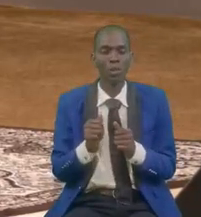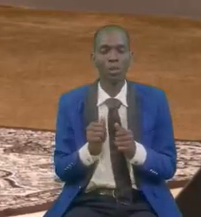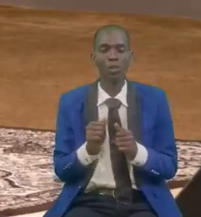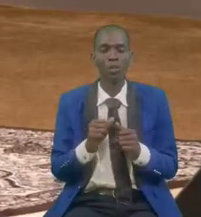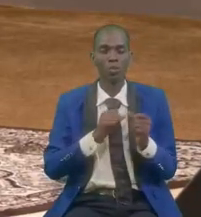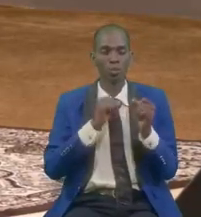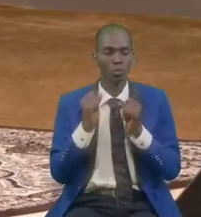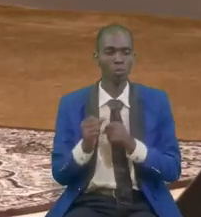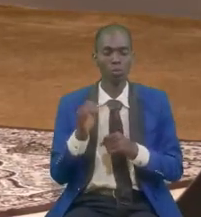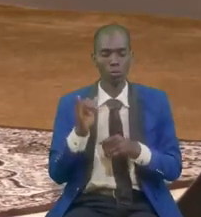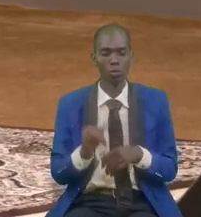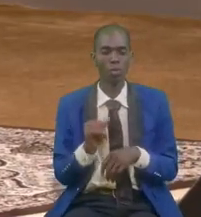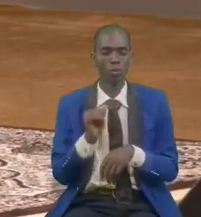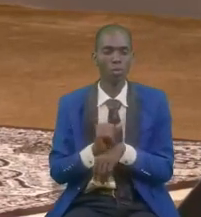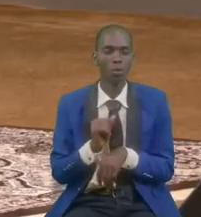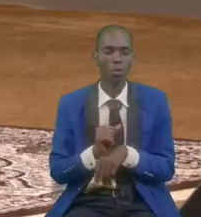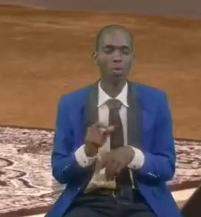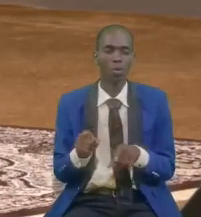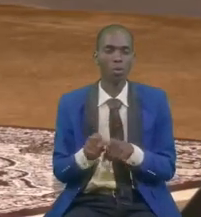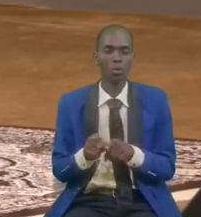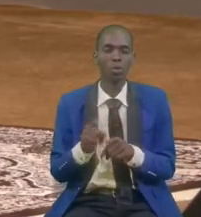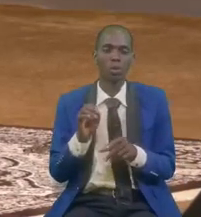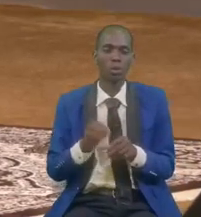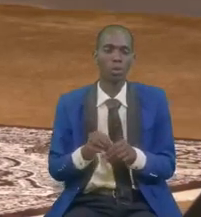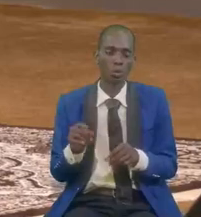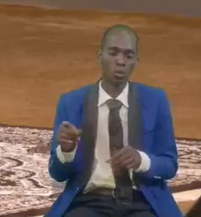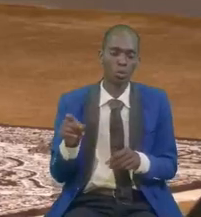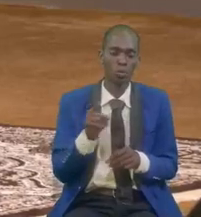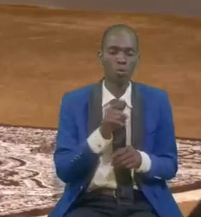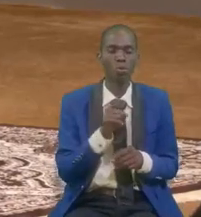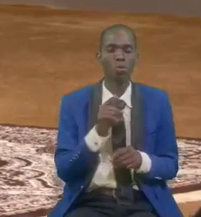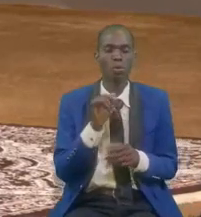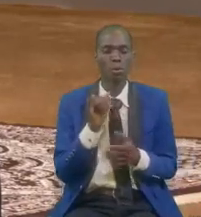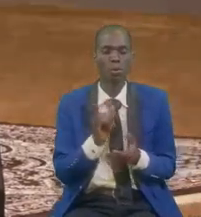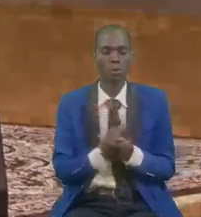en vous qui croyez.